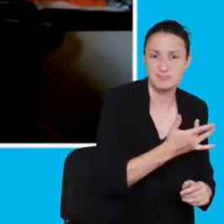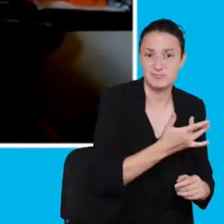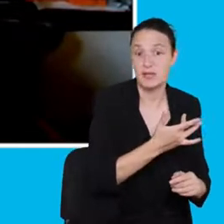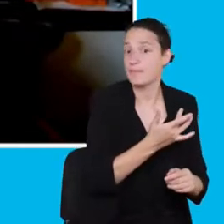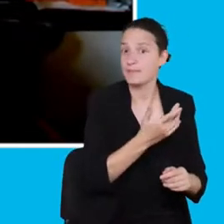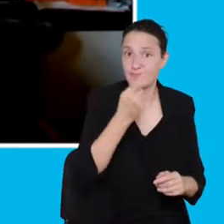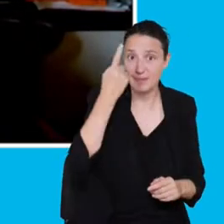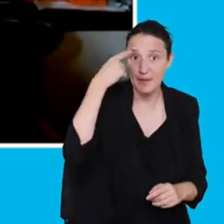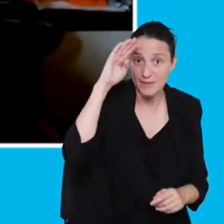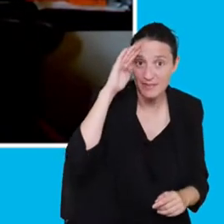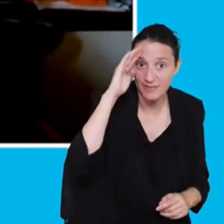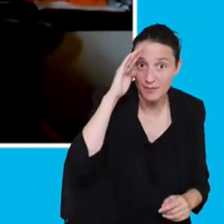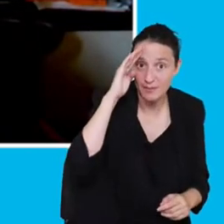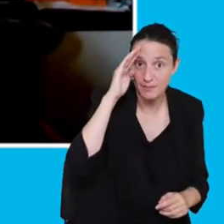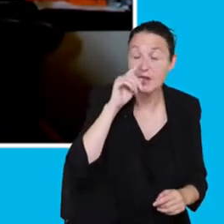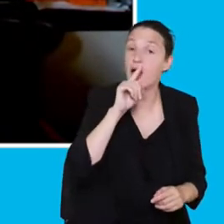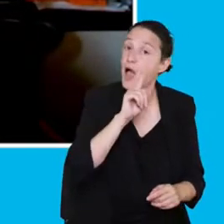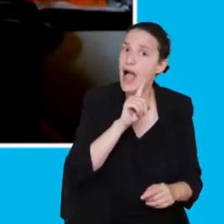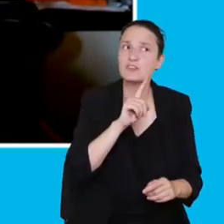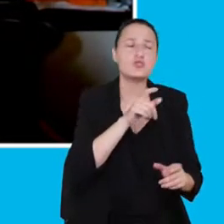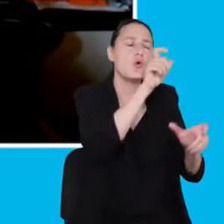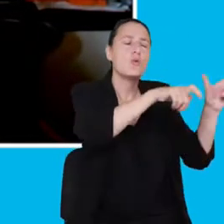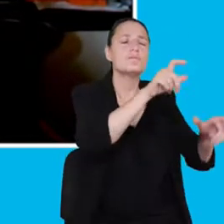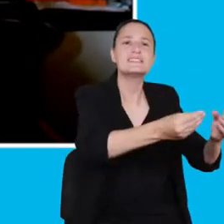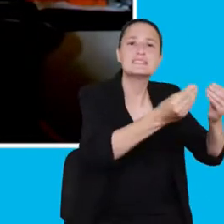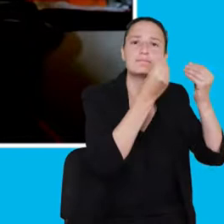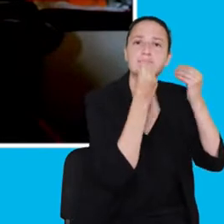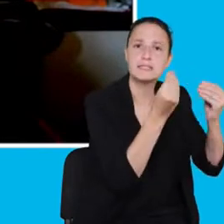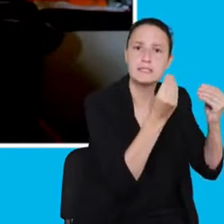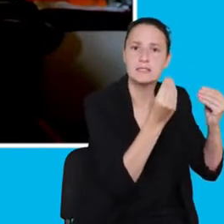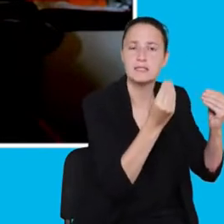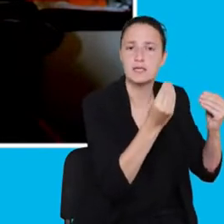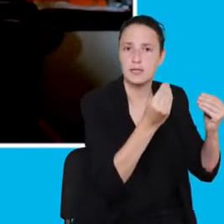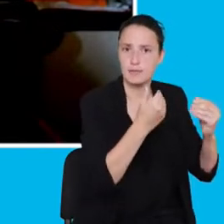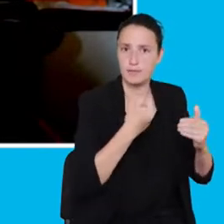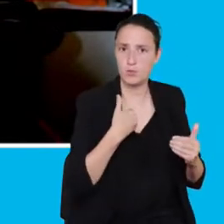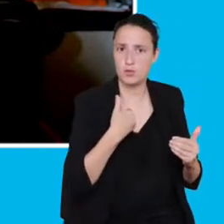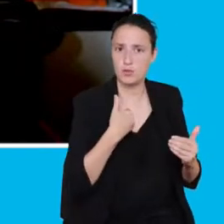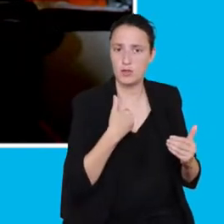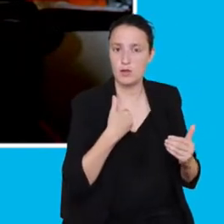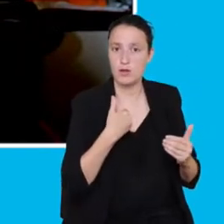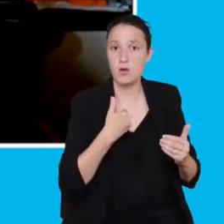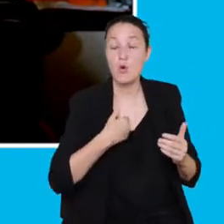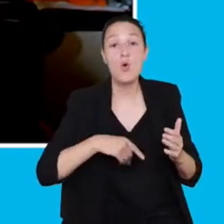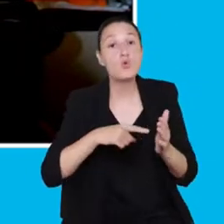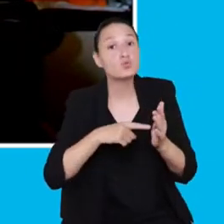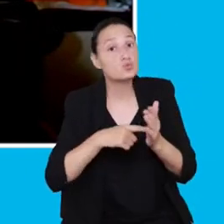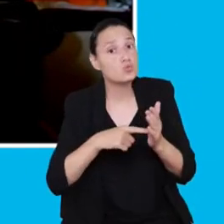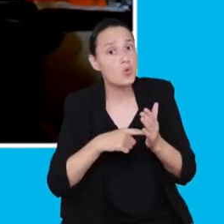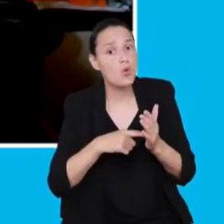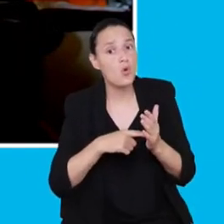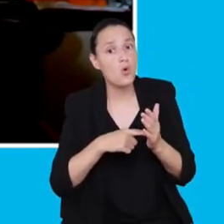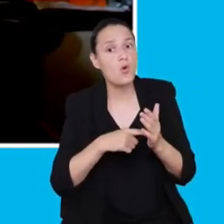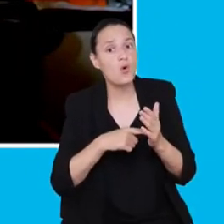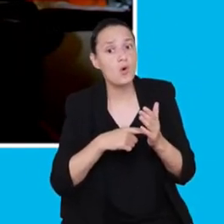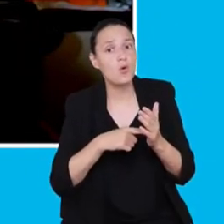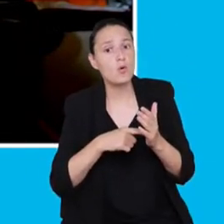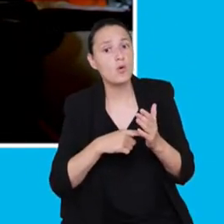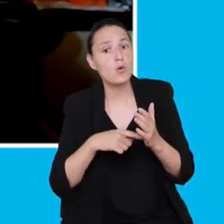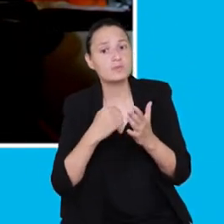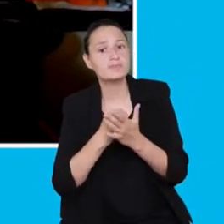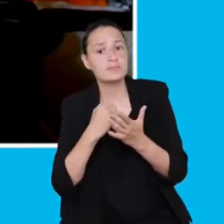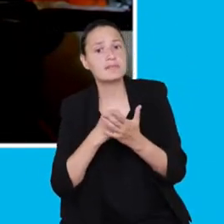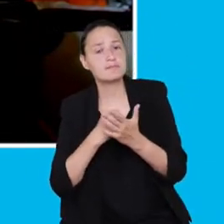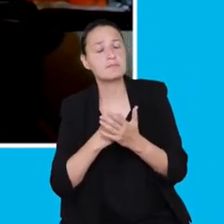się nie pamięta, a to są wybitne postaci. To jest rzecz, którą